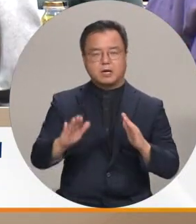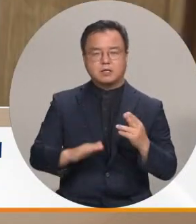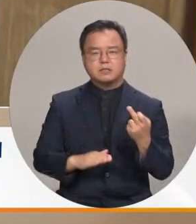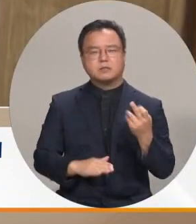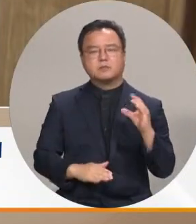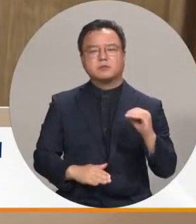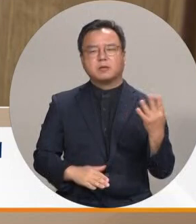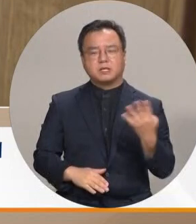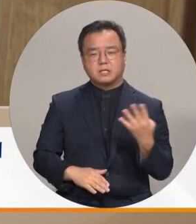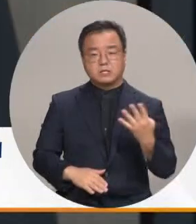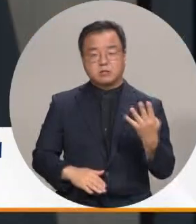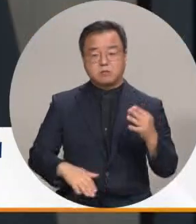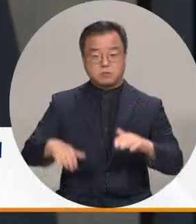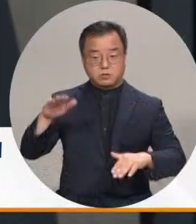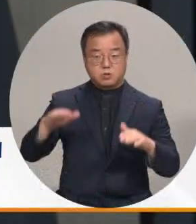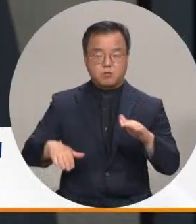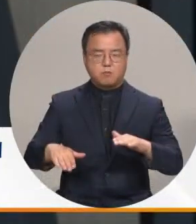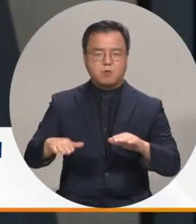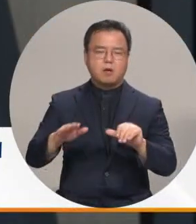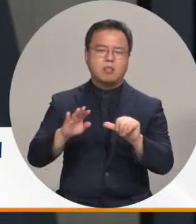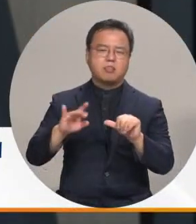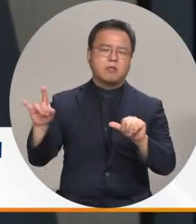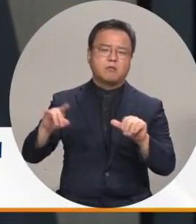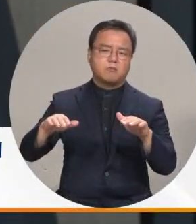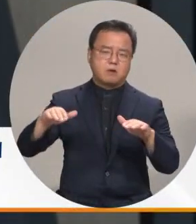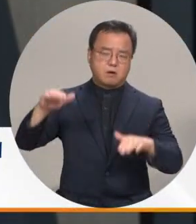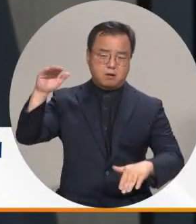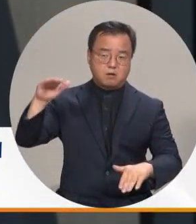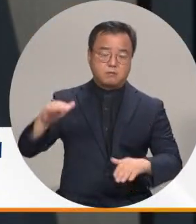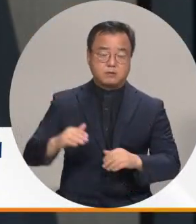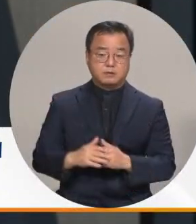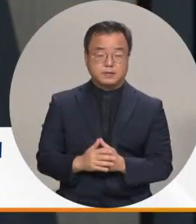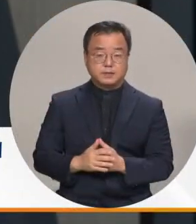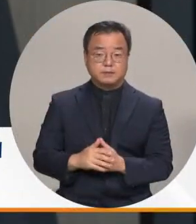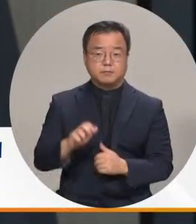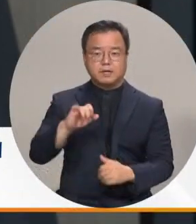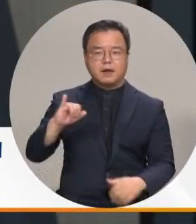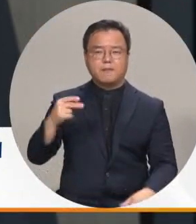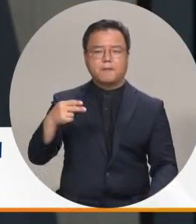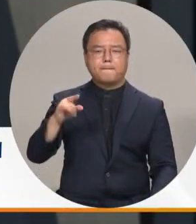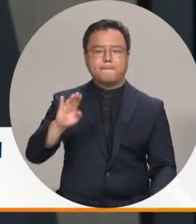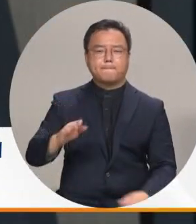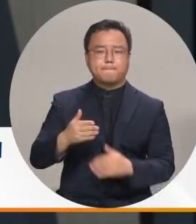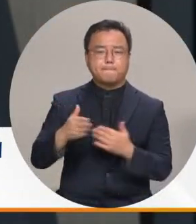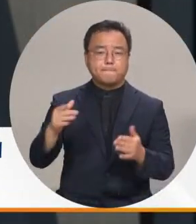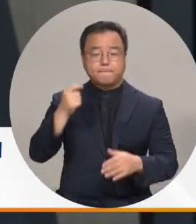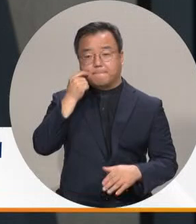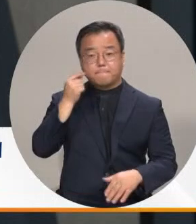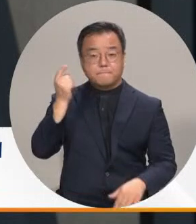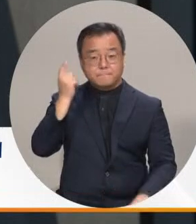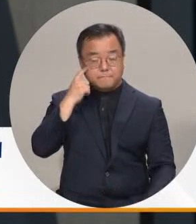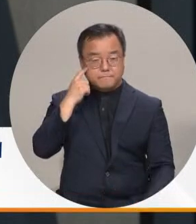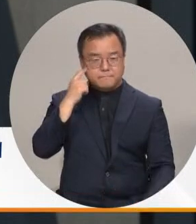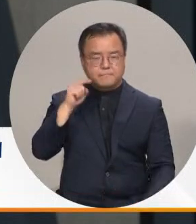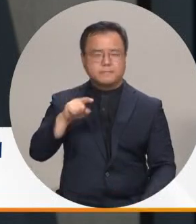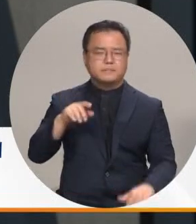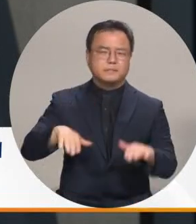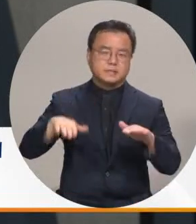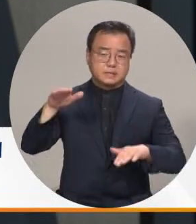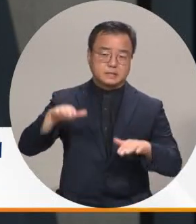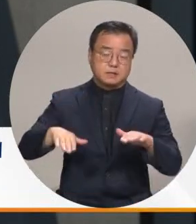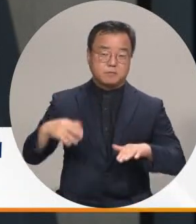4,000원으로 그 격차가 무려 다섯 배 이상입니다 피대 방의 인기는 이런 사교육 활성화 그리고